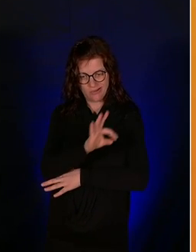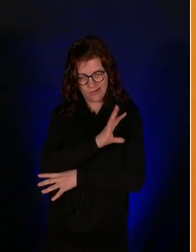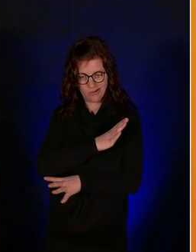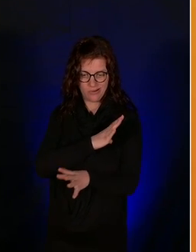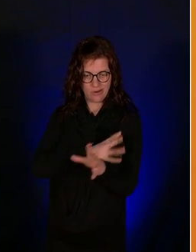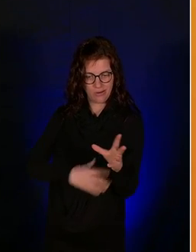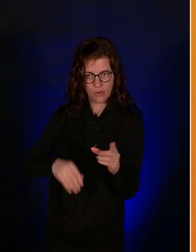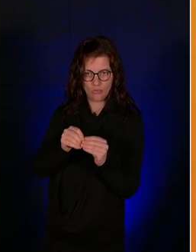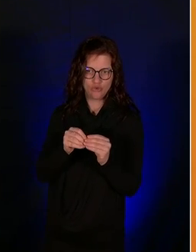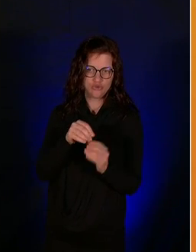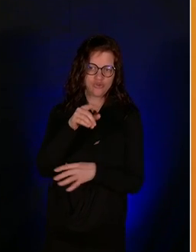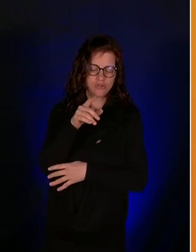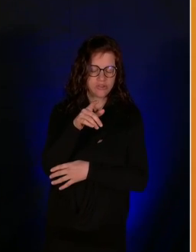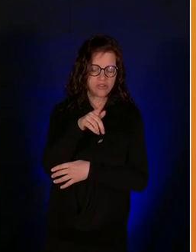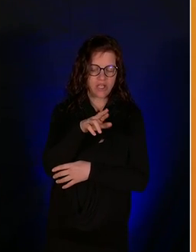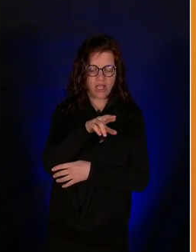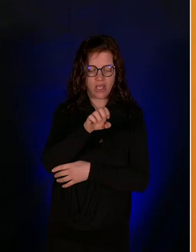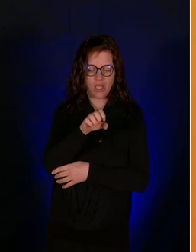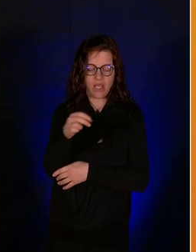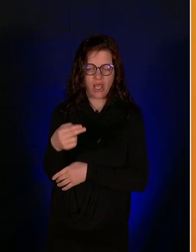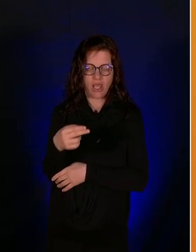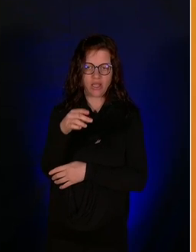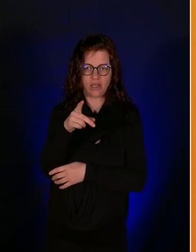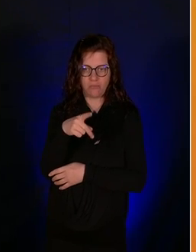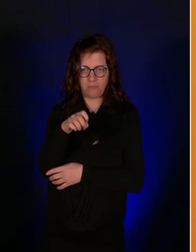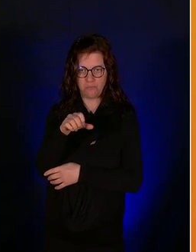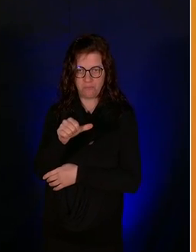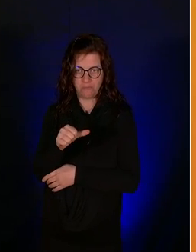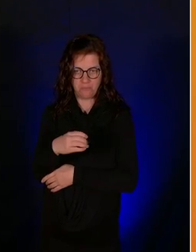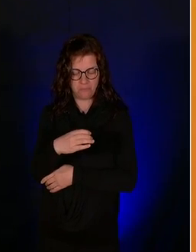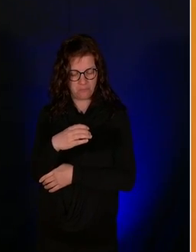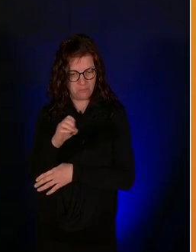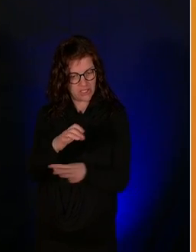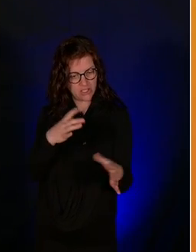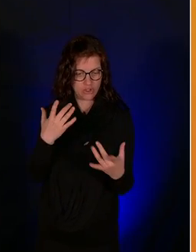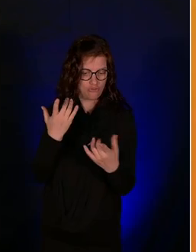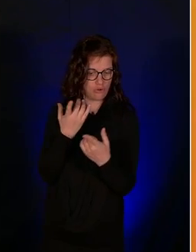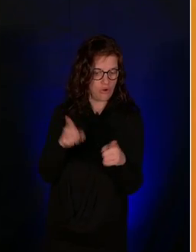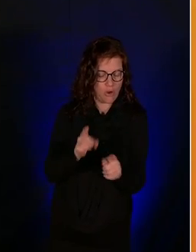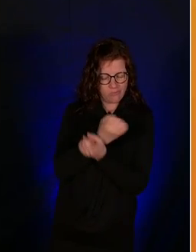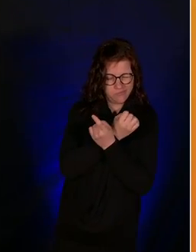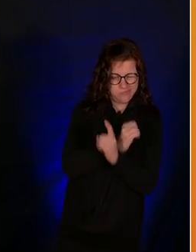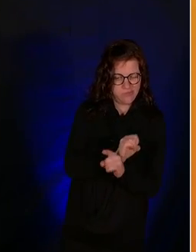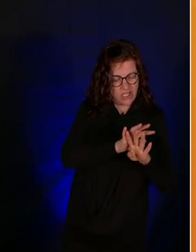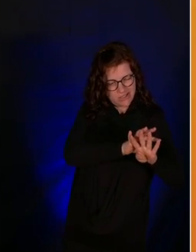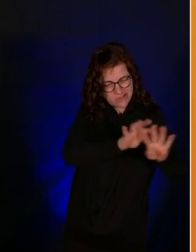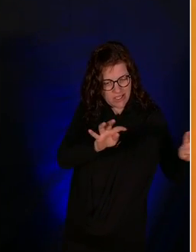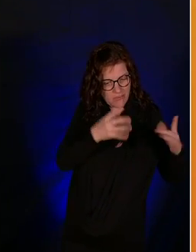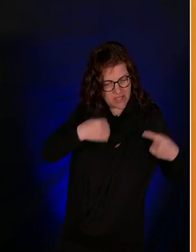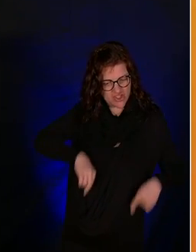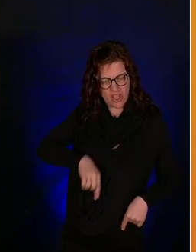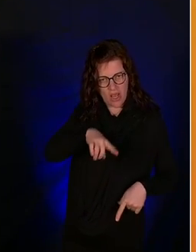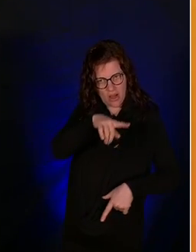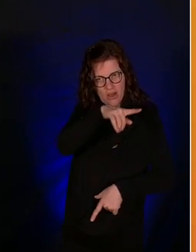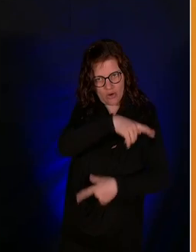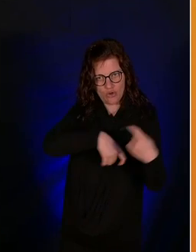autres avec Greenpeace, en s'enchaînant aux grilles du ministère de l'Économie. Plus jamais ça, le secrétaire général de